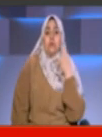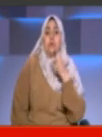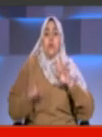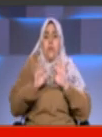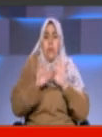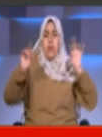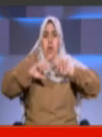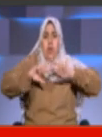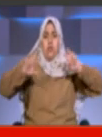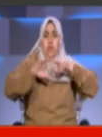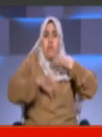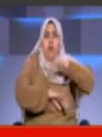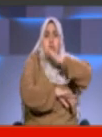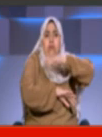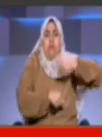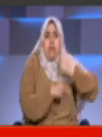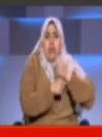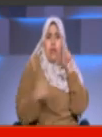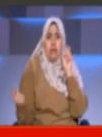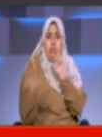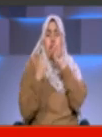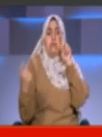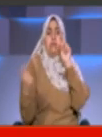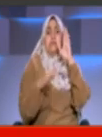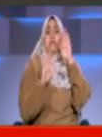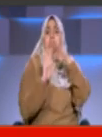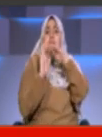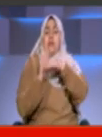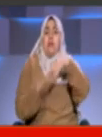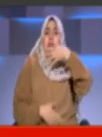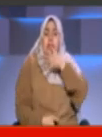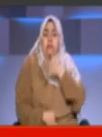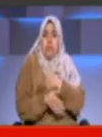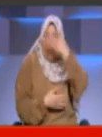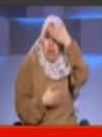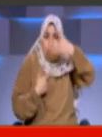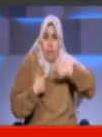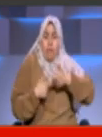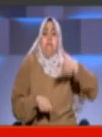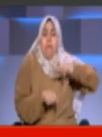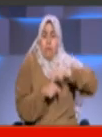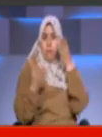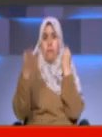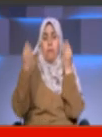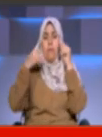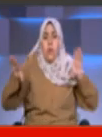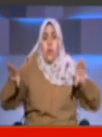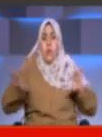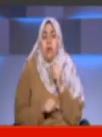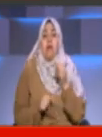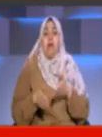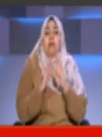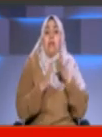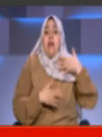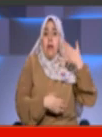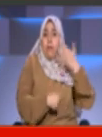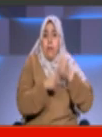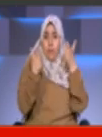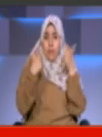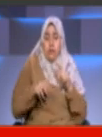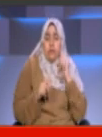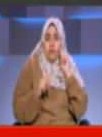الداخلية في كشف المخططات العدائية لتنظيم الإخوان الإرهابي، فقد رصدت معلومات قطاع الأمن